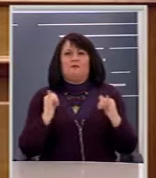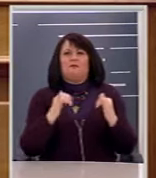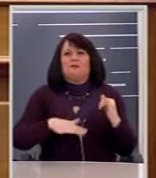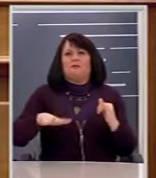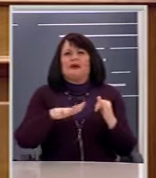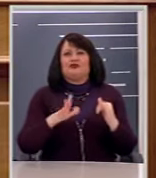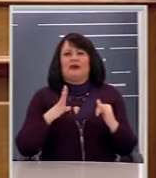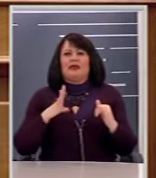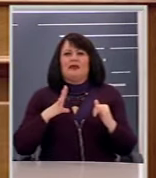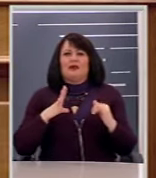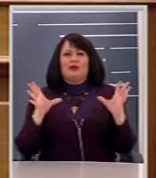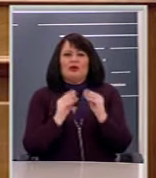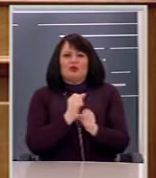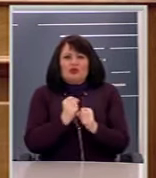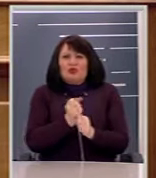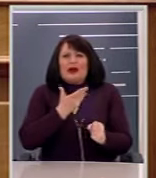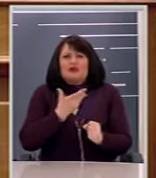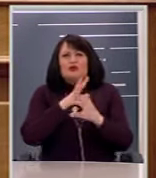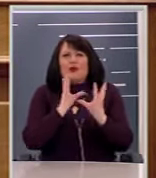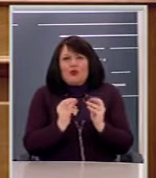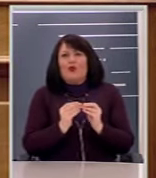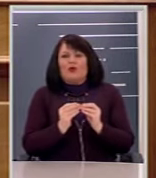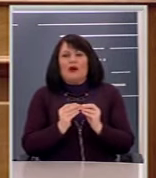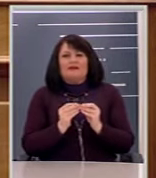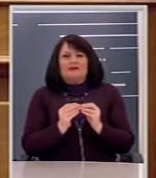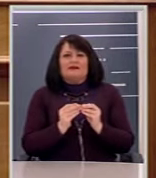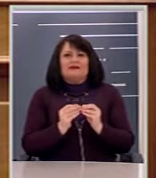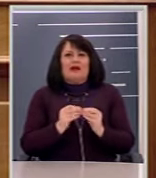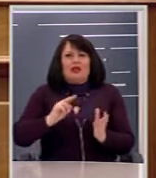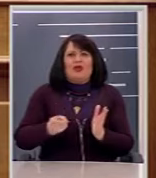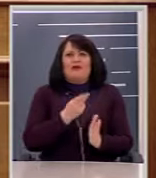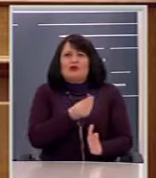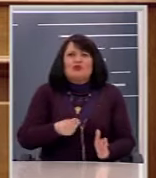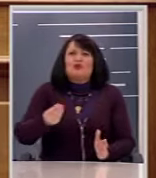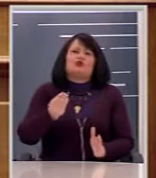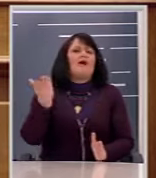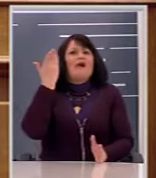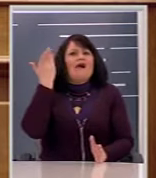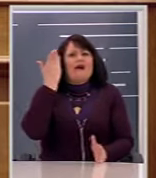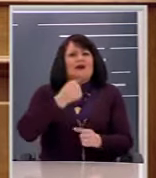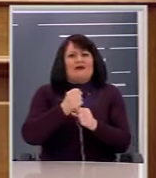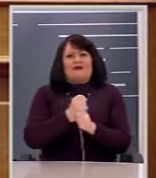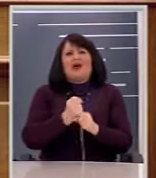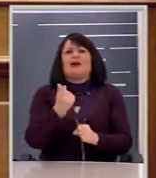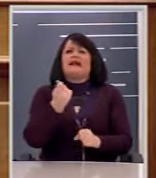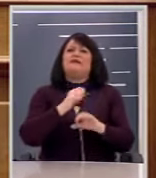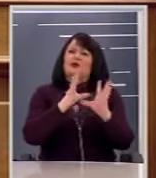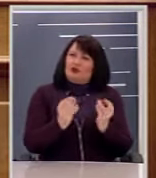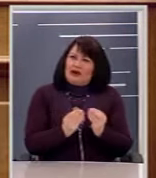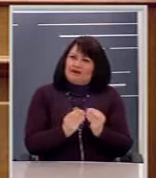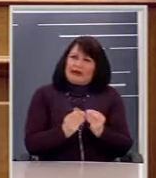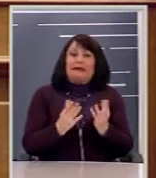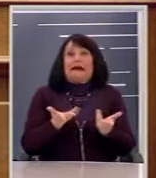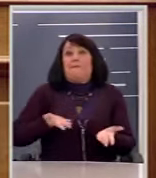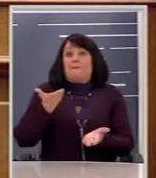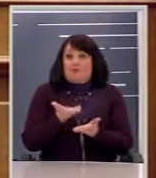ανθρώπων με τη φαρμακευτική δαπάνη και ειδικότερα τα ιατρικά υλικά που αγοράζονται σε τιμές όχι απλώς διπλάσεις αλλά συχνά πολλαπλάσεις πραγματικού κόστους. Για πότε